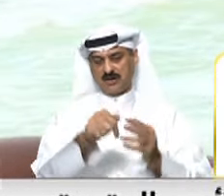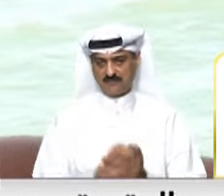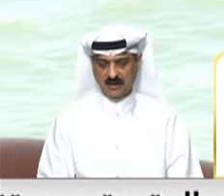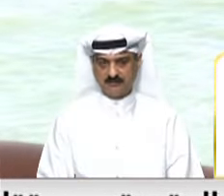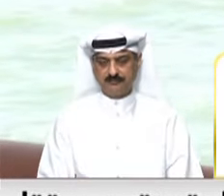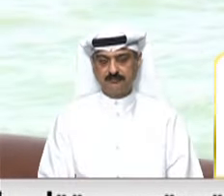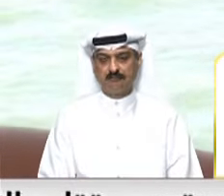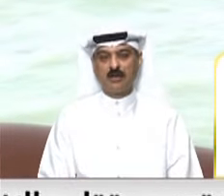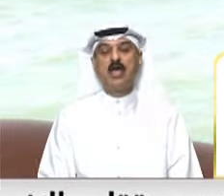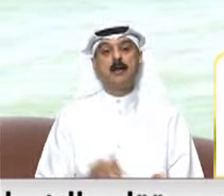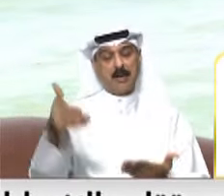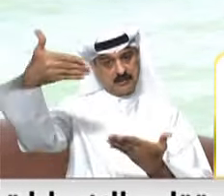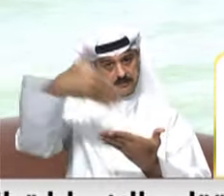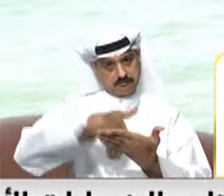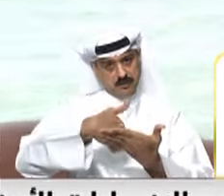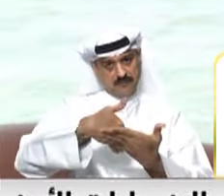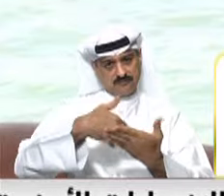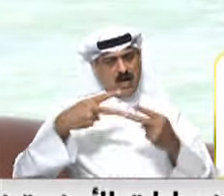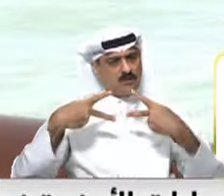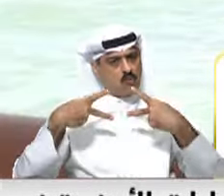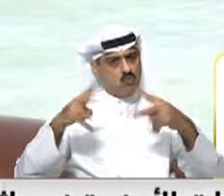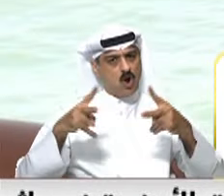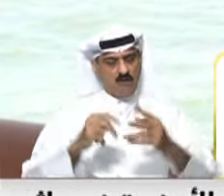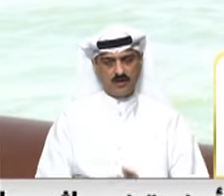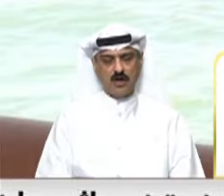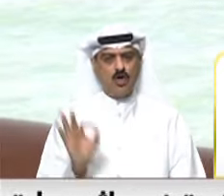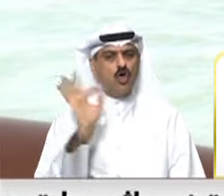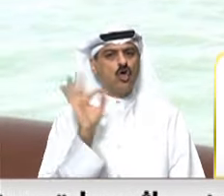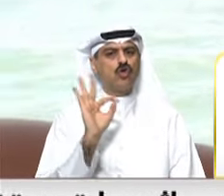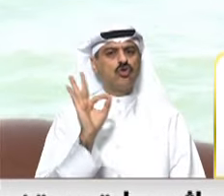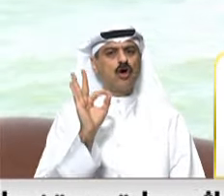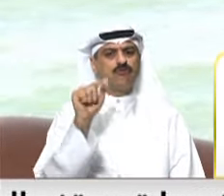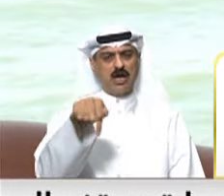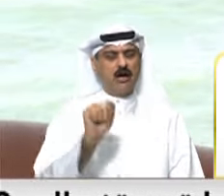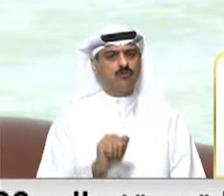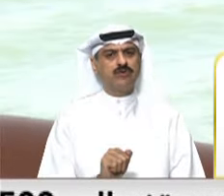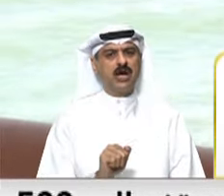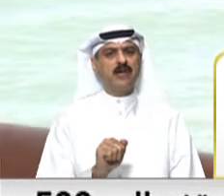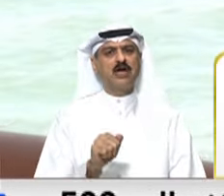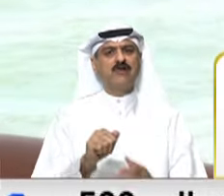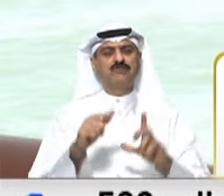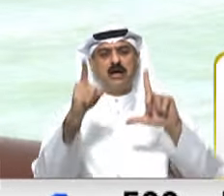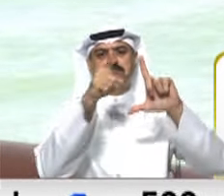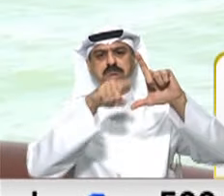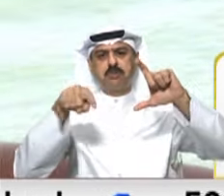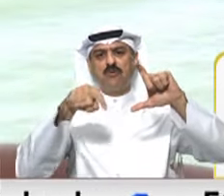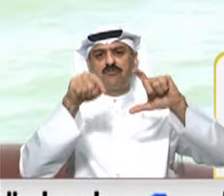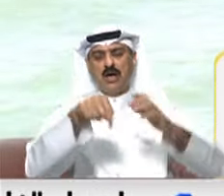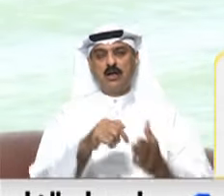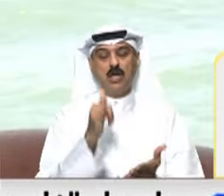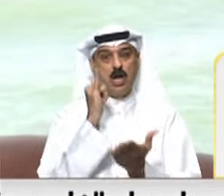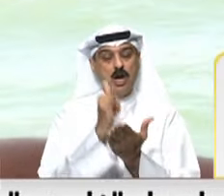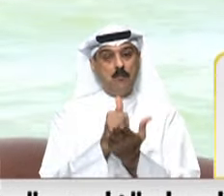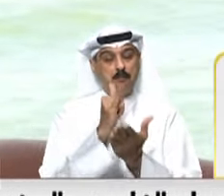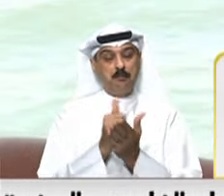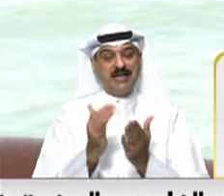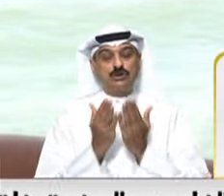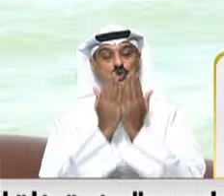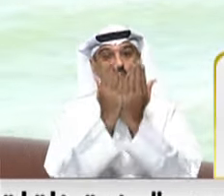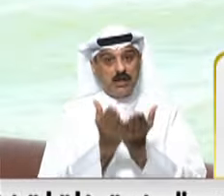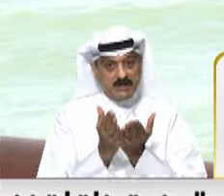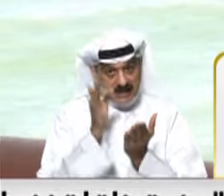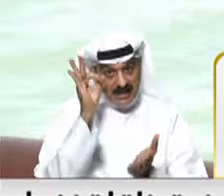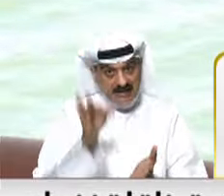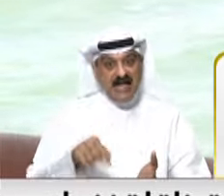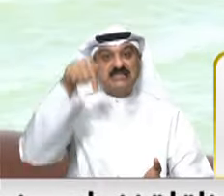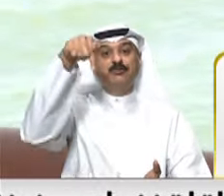لك التصريح. وأحب أكد على ضرورة تواجد مقدم الطلب على متن الطراد أثناء فترة التصريح، والتصريح